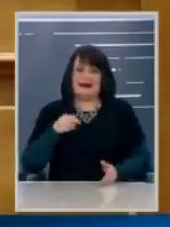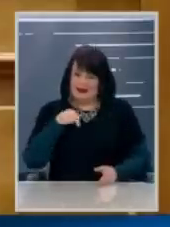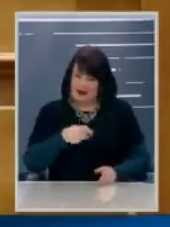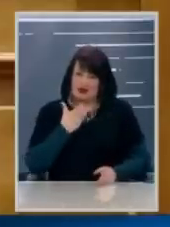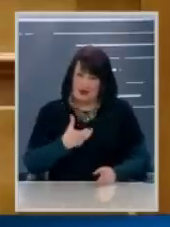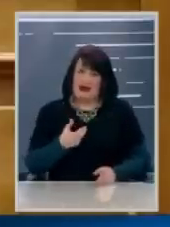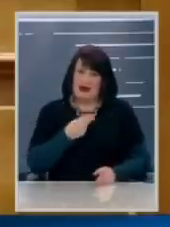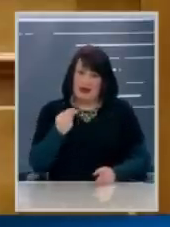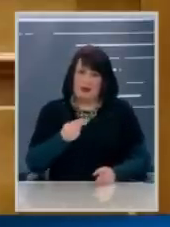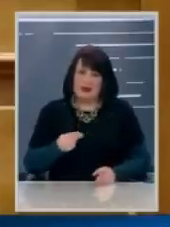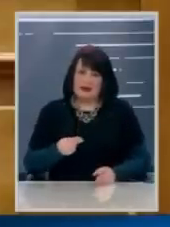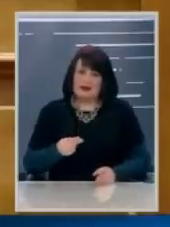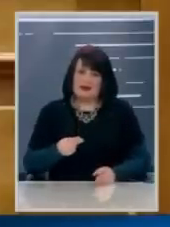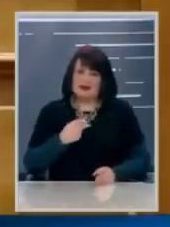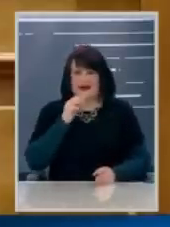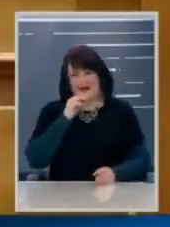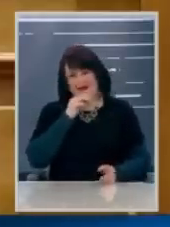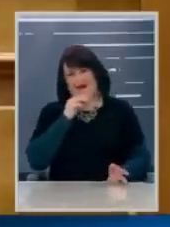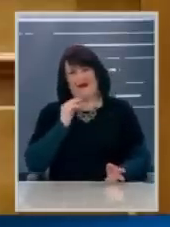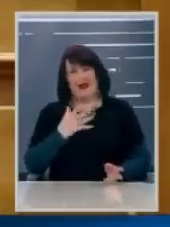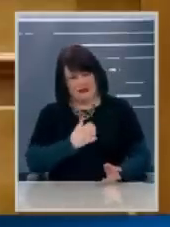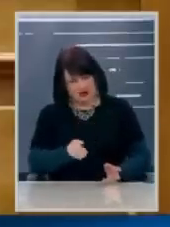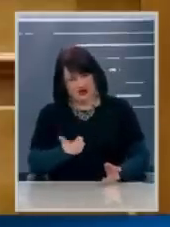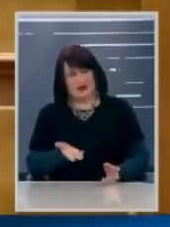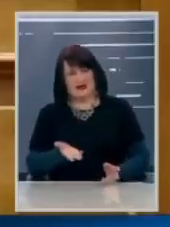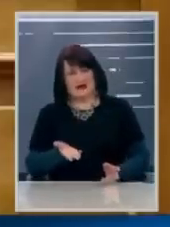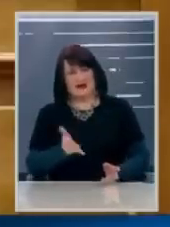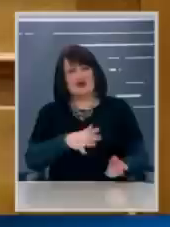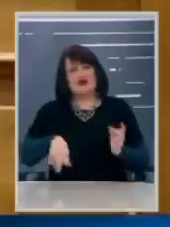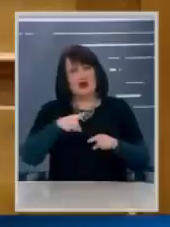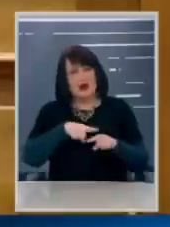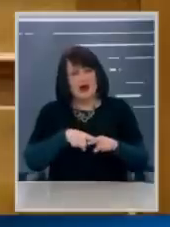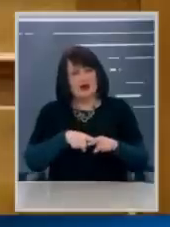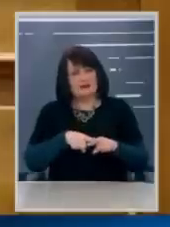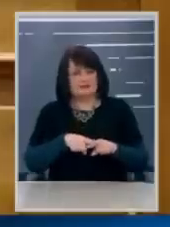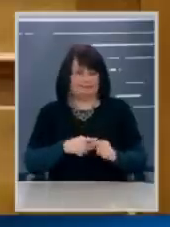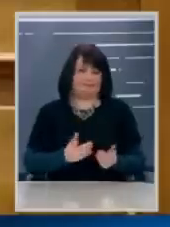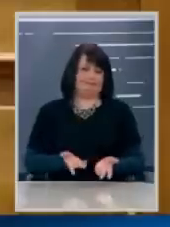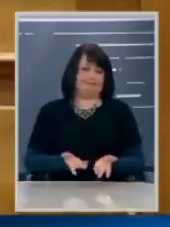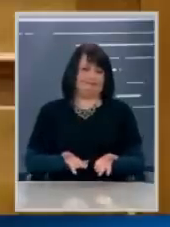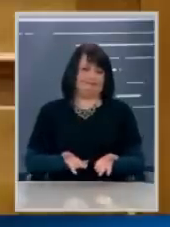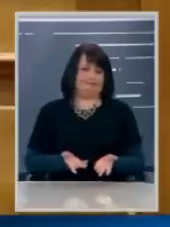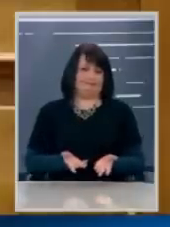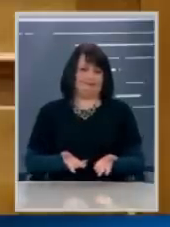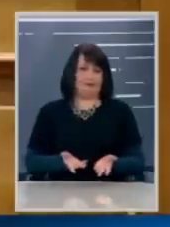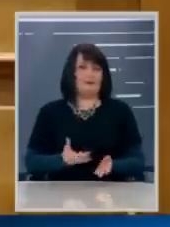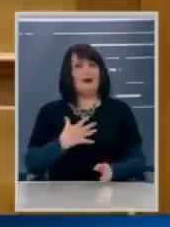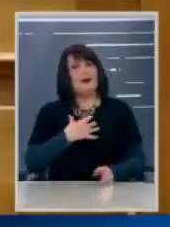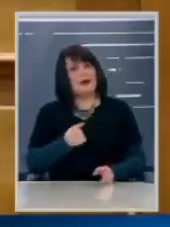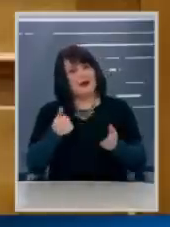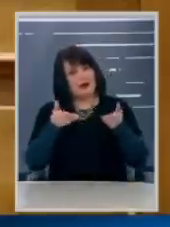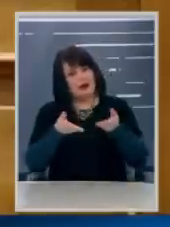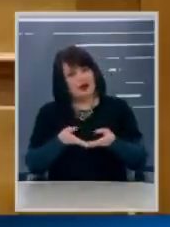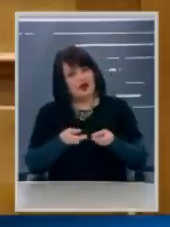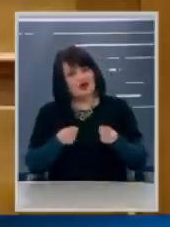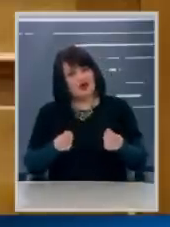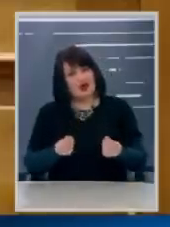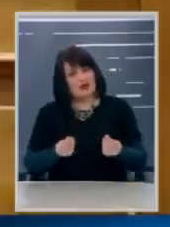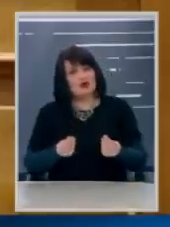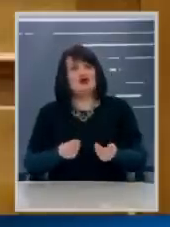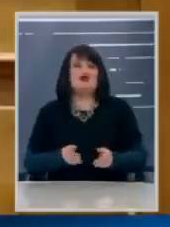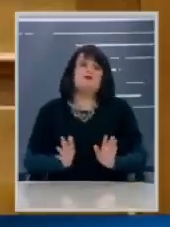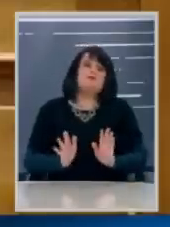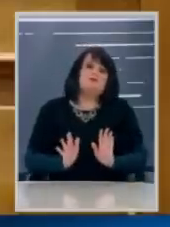που δημιουργούν πίστη, εμπιστοσύνη στον ελληνικό λαό? Αν είναι η εμπιστοσύνη, να χτίζεται δια του τρόπου αυτού